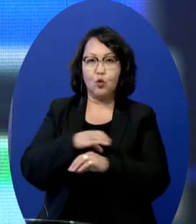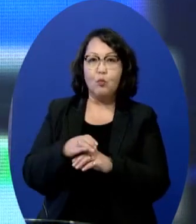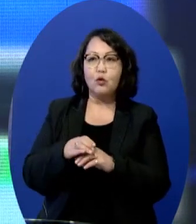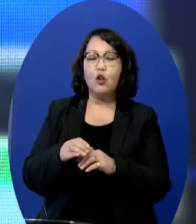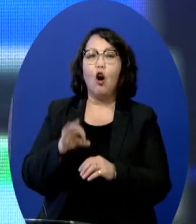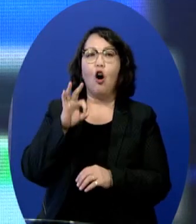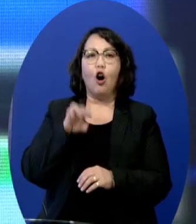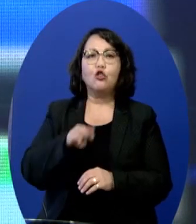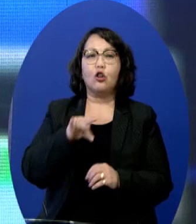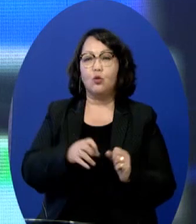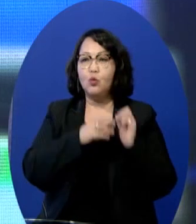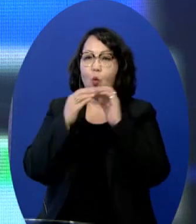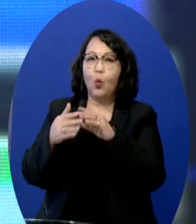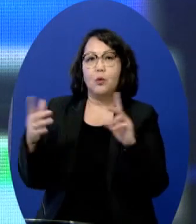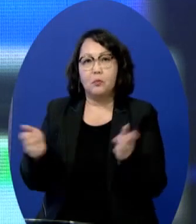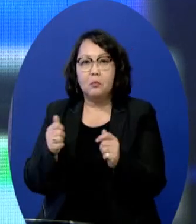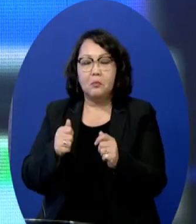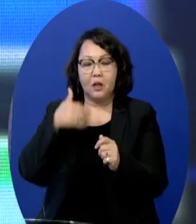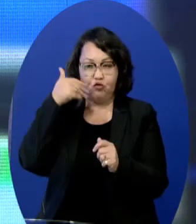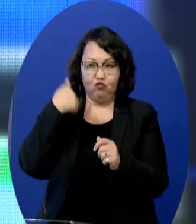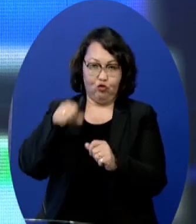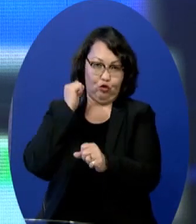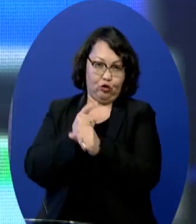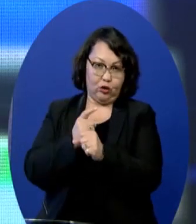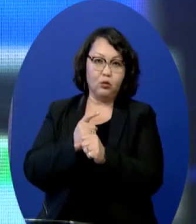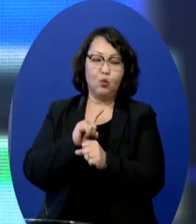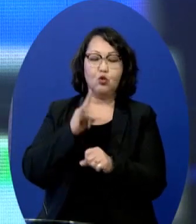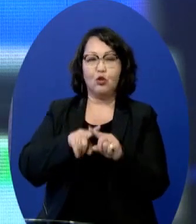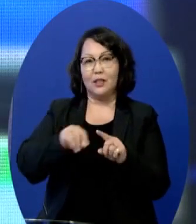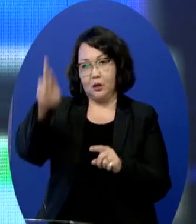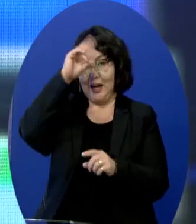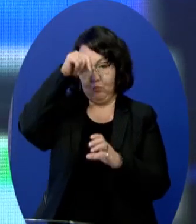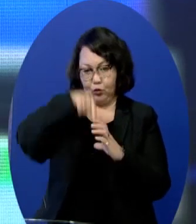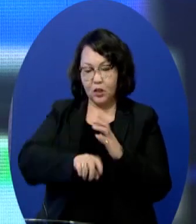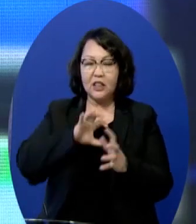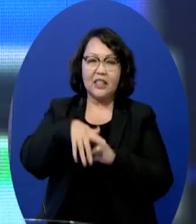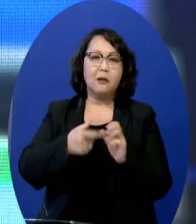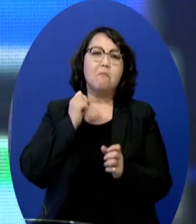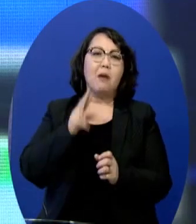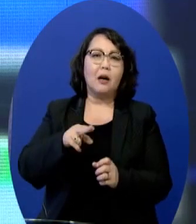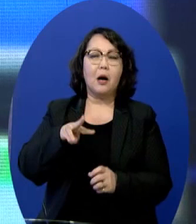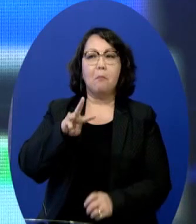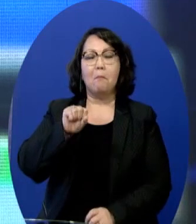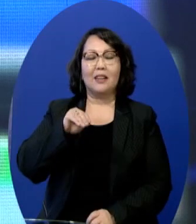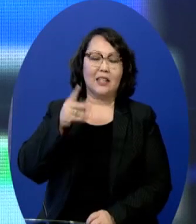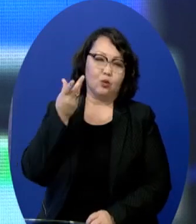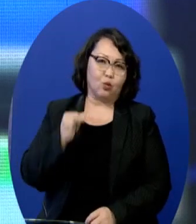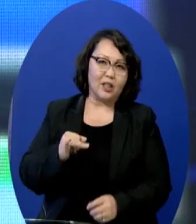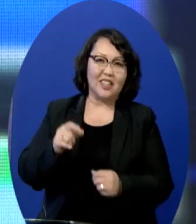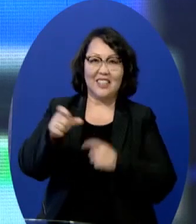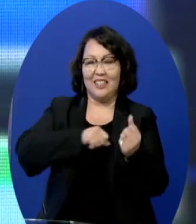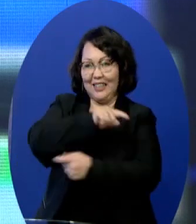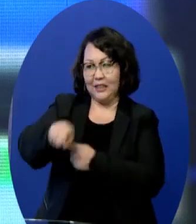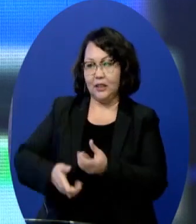зориулж хүнсүд аж ахуй хөнгө үйлдвэрийн яамд хэрэгжиж байгаа. Дэлхийн банкны мал аж ахуйн эдийн засгийн эргэлтийг нэмэх төслөөс нийт 5 сая амрикийн